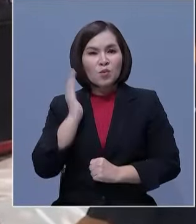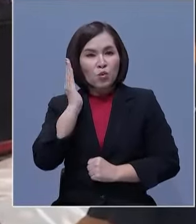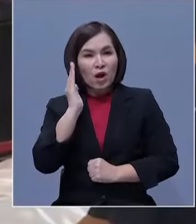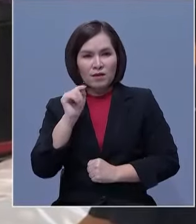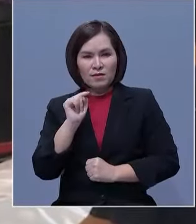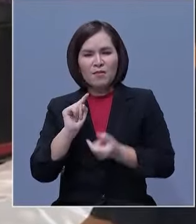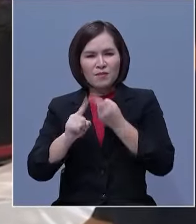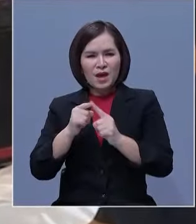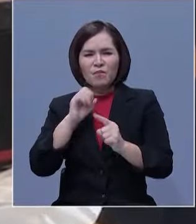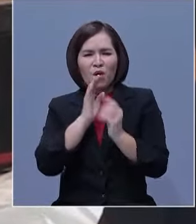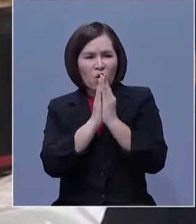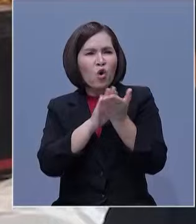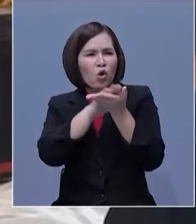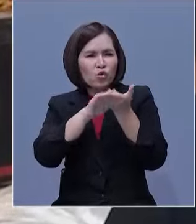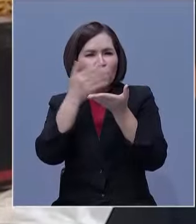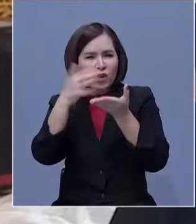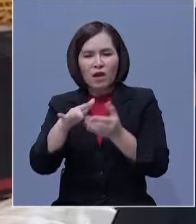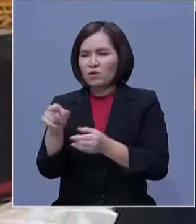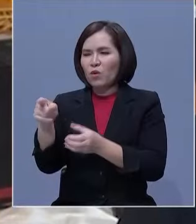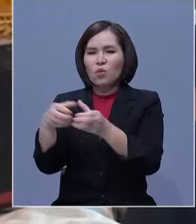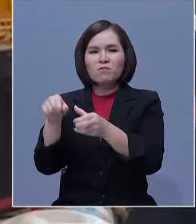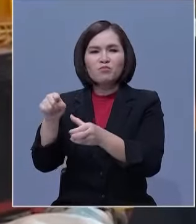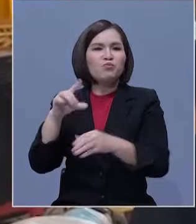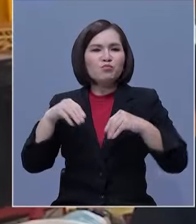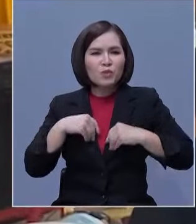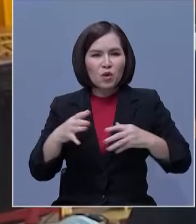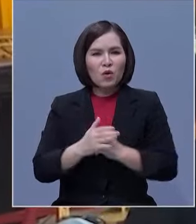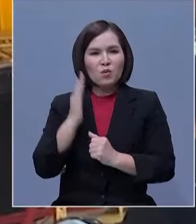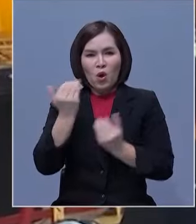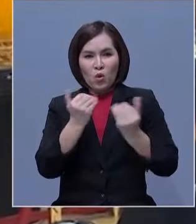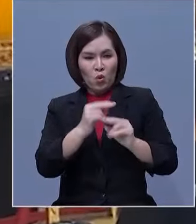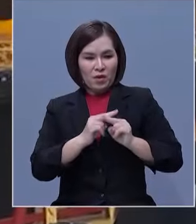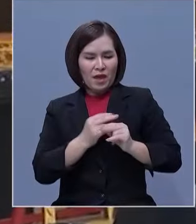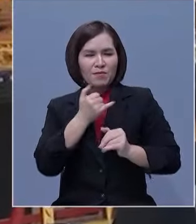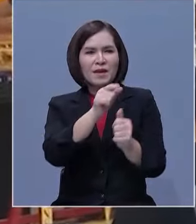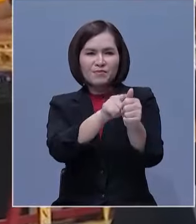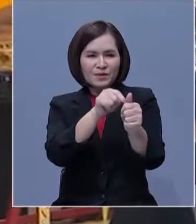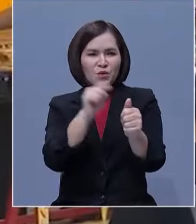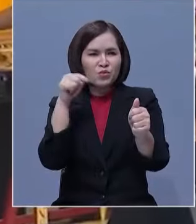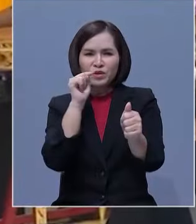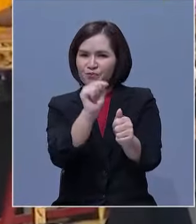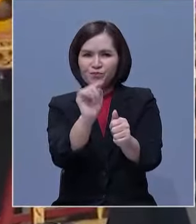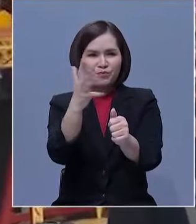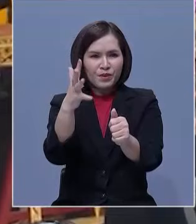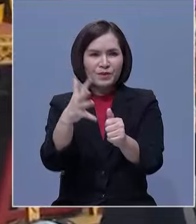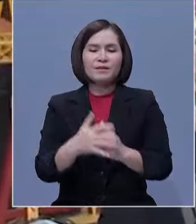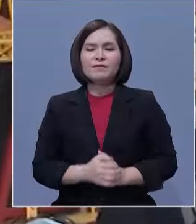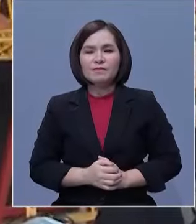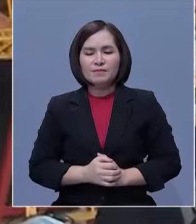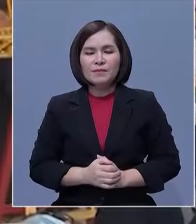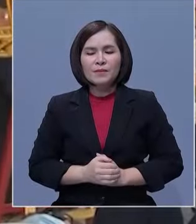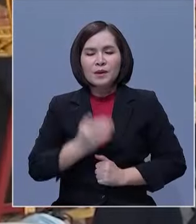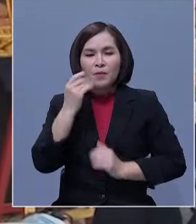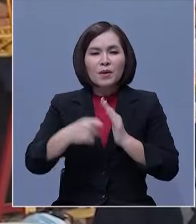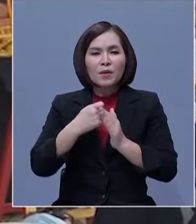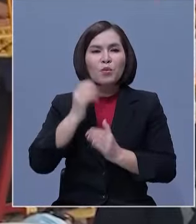แล้วคุณพ่อยืนยันว่าลูกชายไม่ได้ไปจีบผู้หญิงตามข่าวที่มีการนำเสนอไปก่อนหน้านี้แต่อย่างใดเนื่องจาก